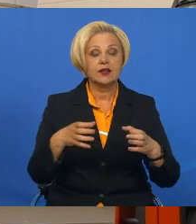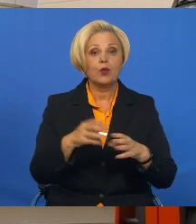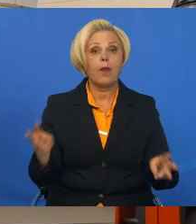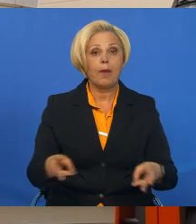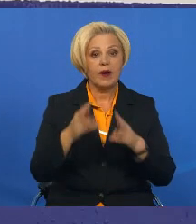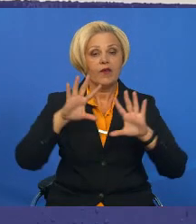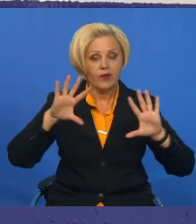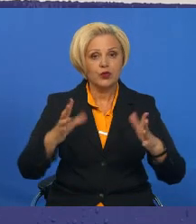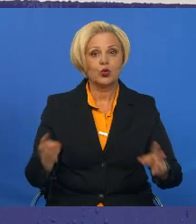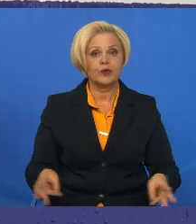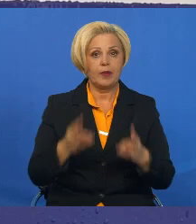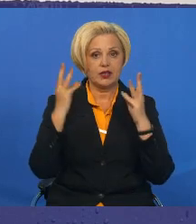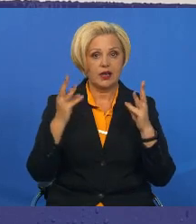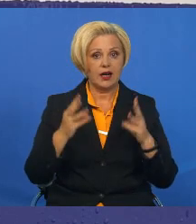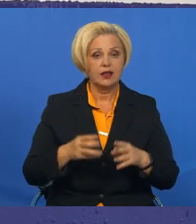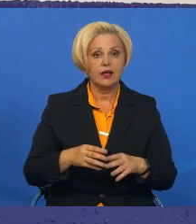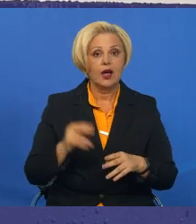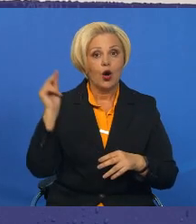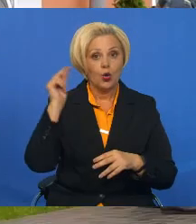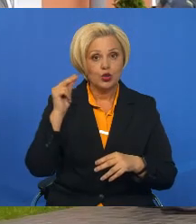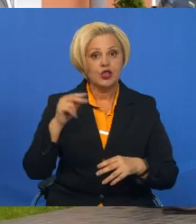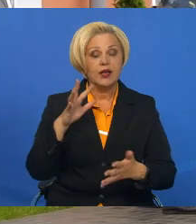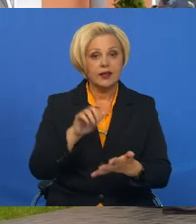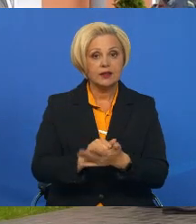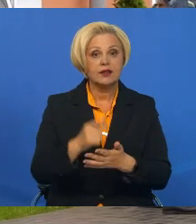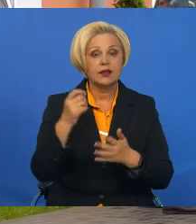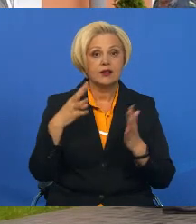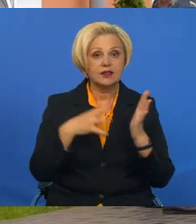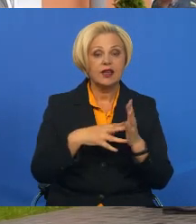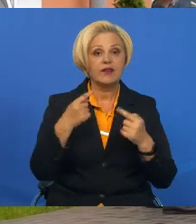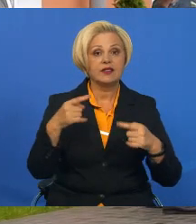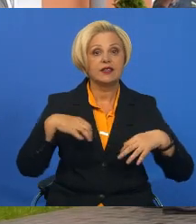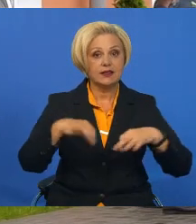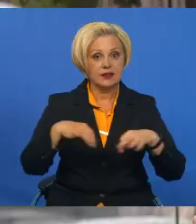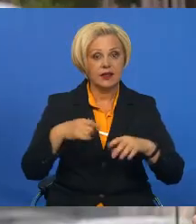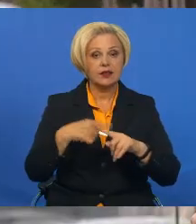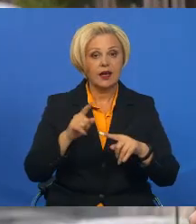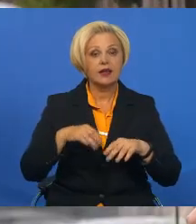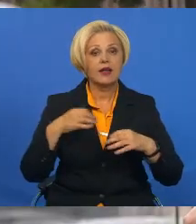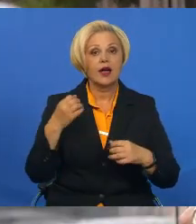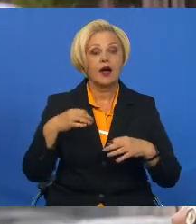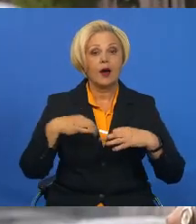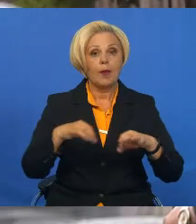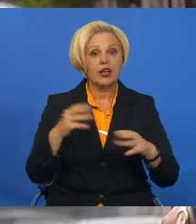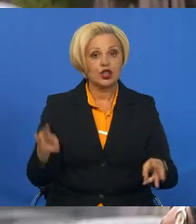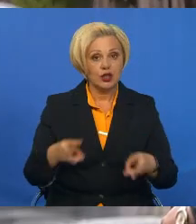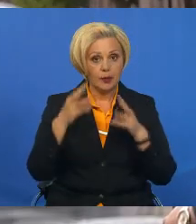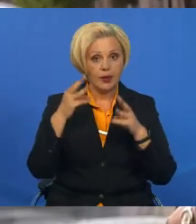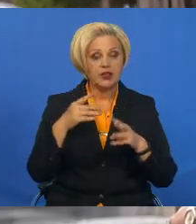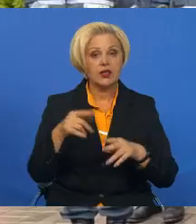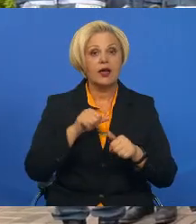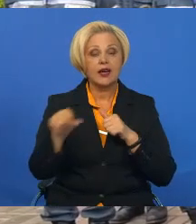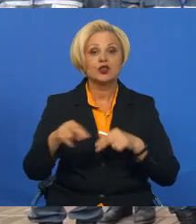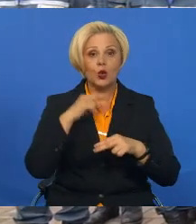у выпадку ўзнікнення ўзгарання. Вучэннях задзейнічана 9 адзінак тэхнікі, у асноўным гэта пажарнай машыны. Да іх